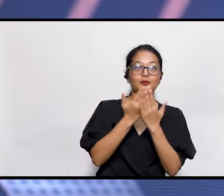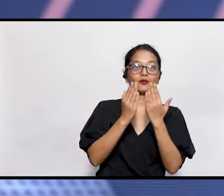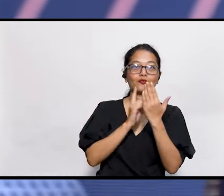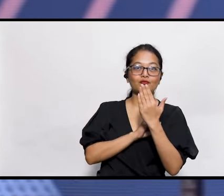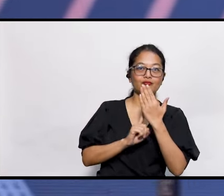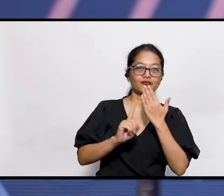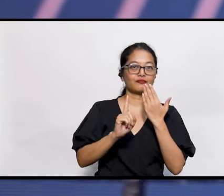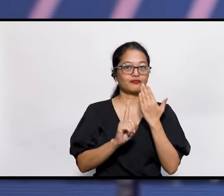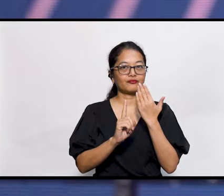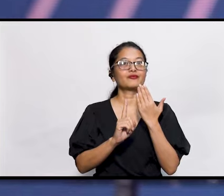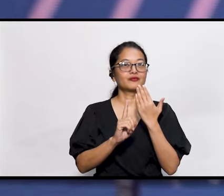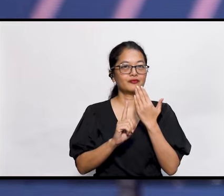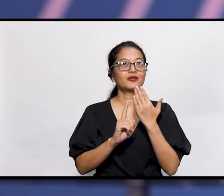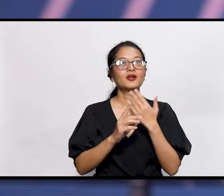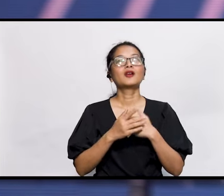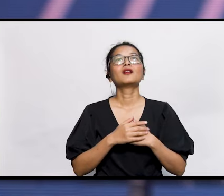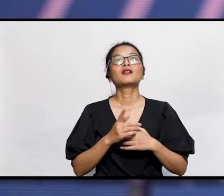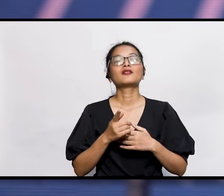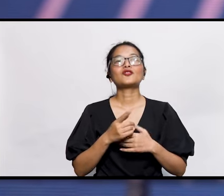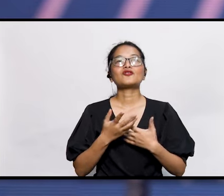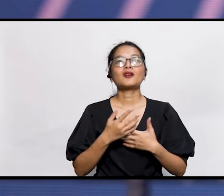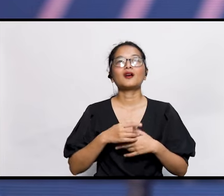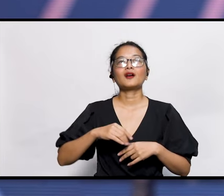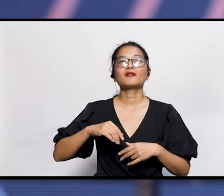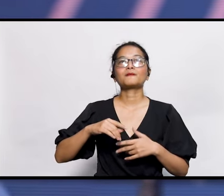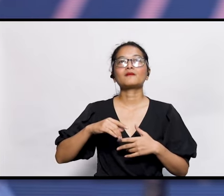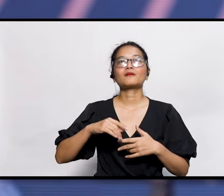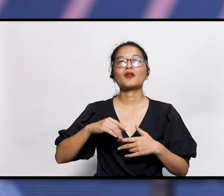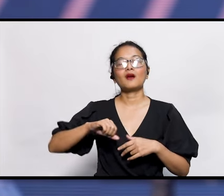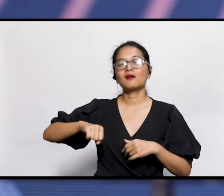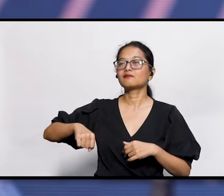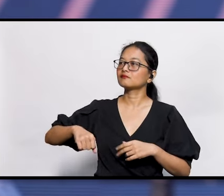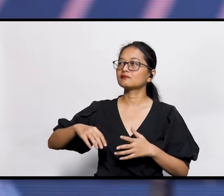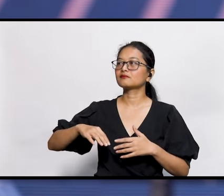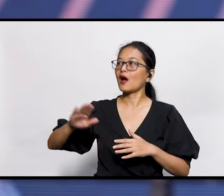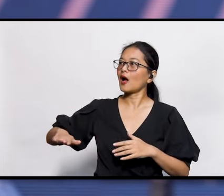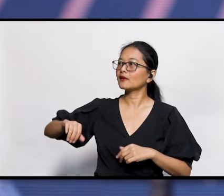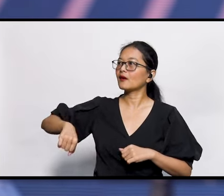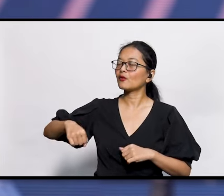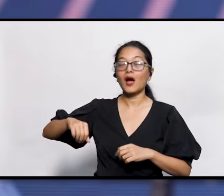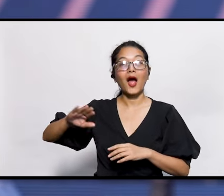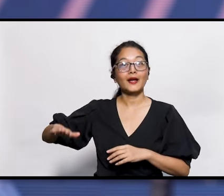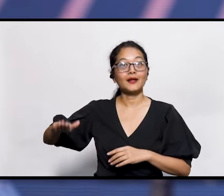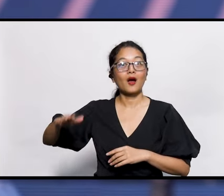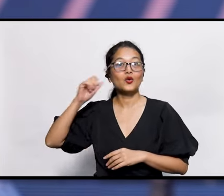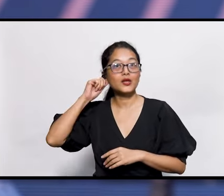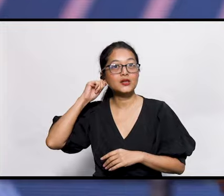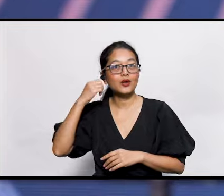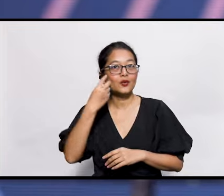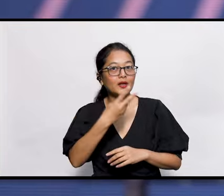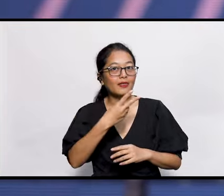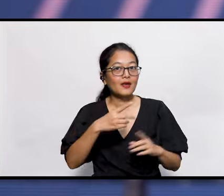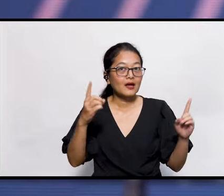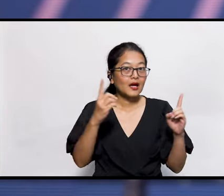tahunya dia berada duduk di belakang e pintu itu udah pingsan saya terkejutnya setengah mati itu ya lalu